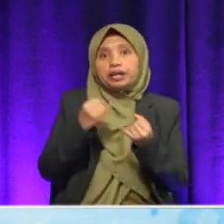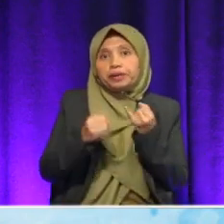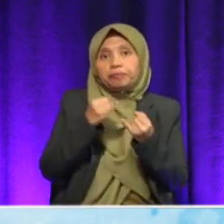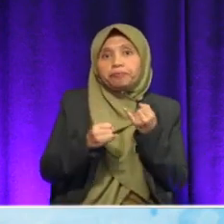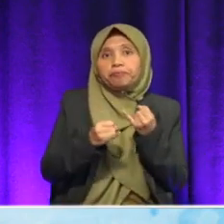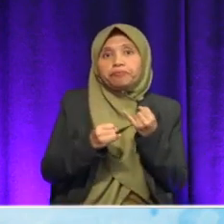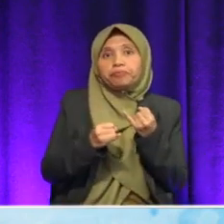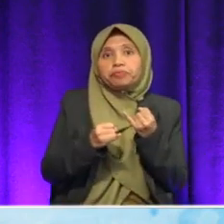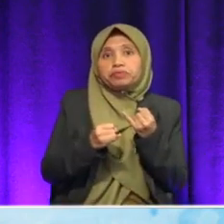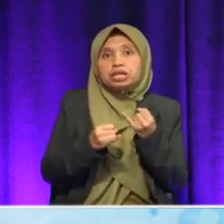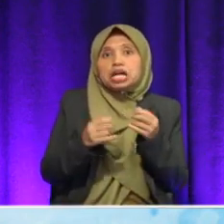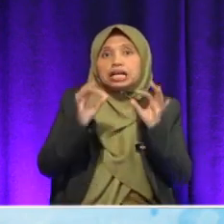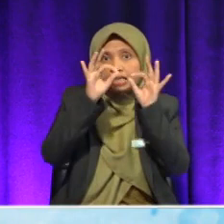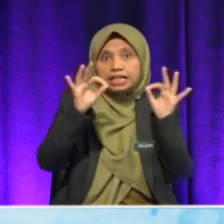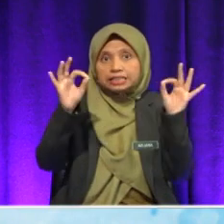tambahan